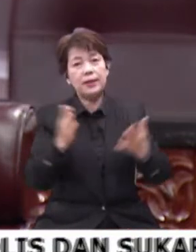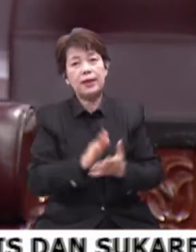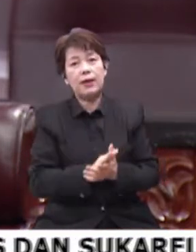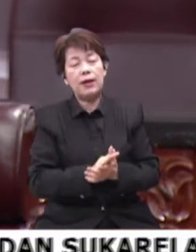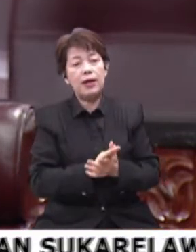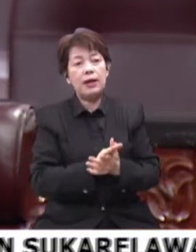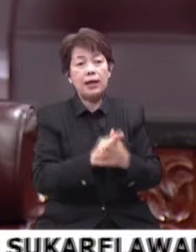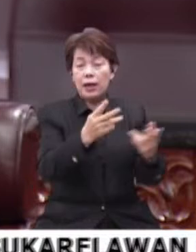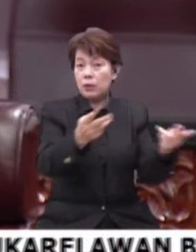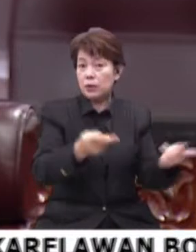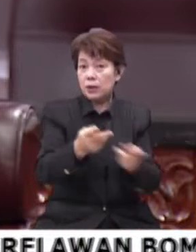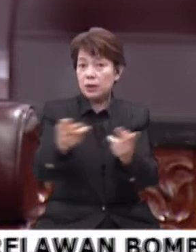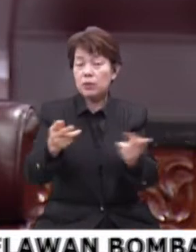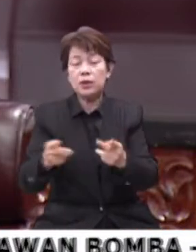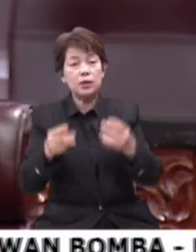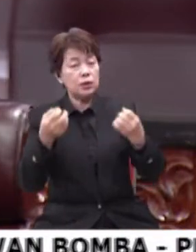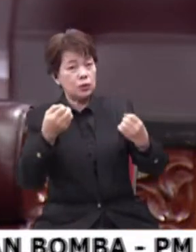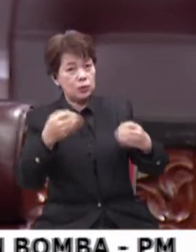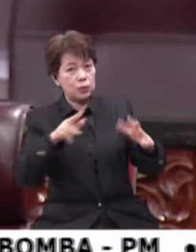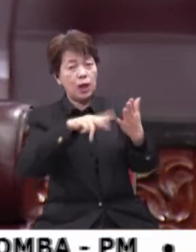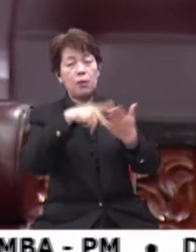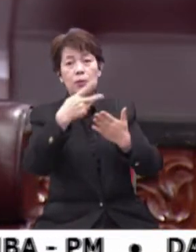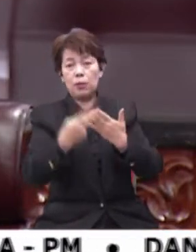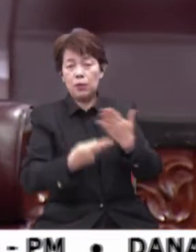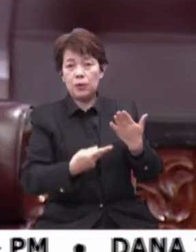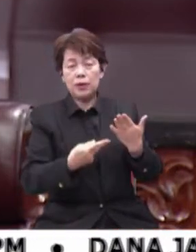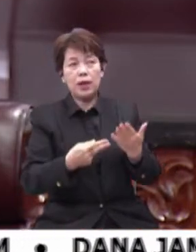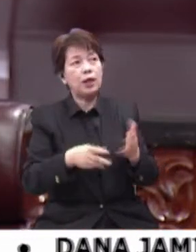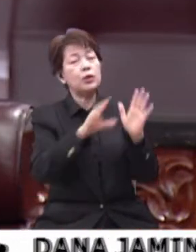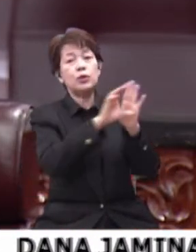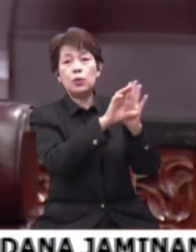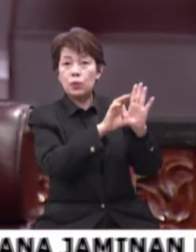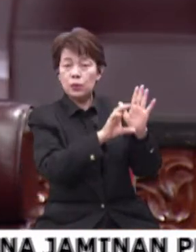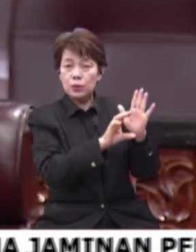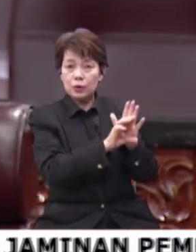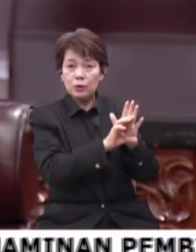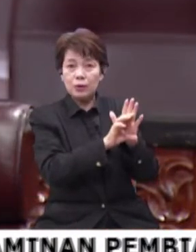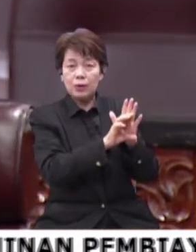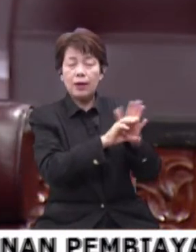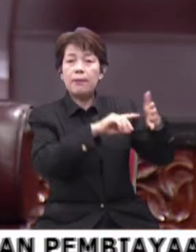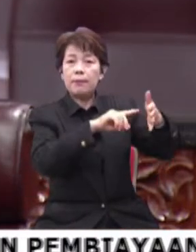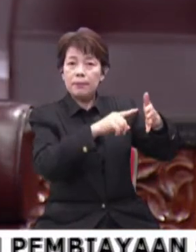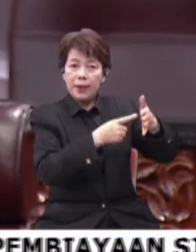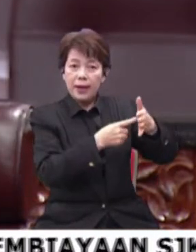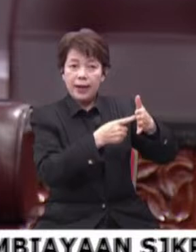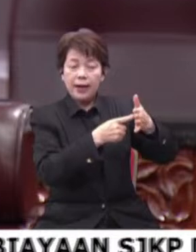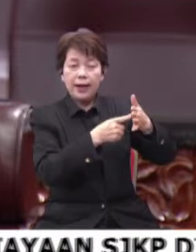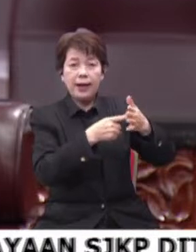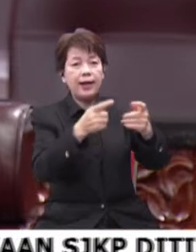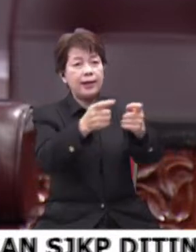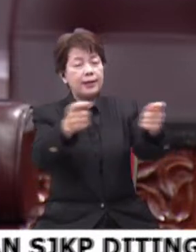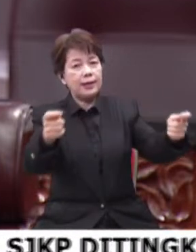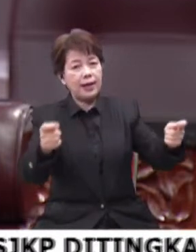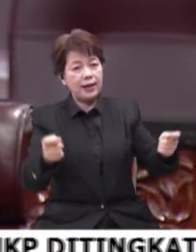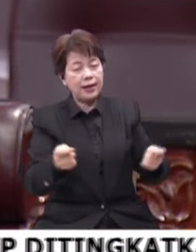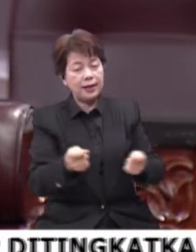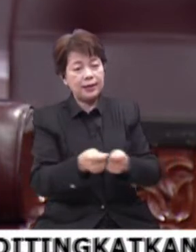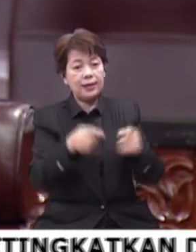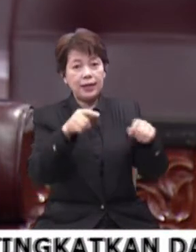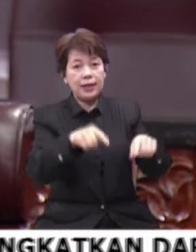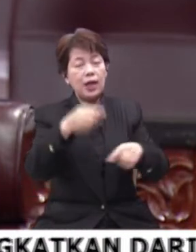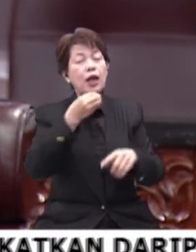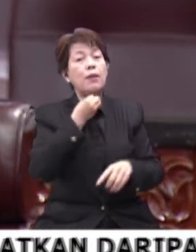kawasan-kawasan yang kita telah laksanakan yaitu sebagai contoh pemeliharaan Tasik cermin gunung rapat Ipoh